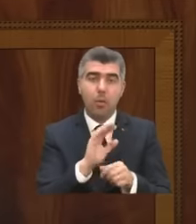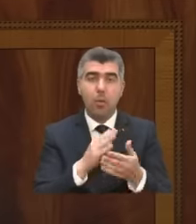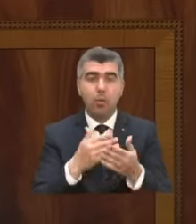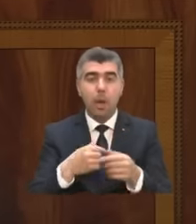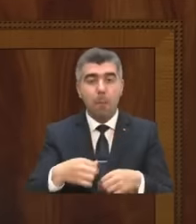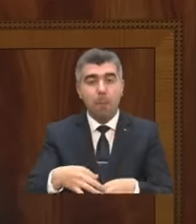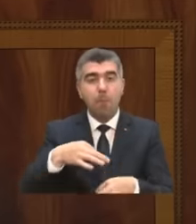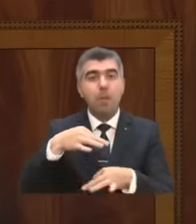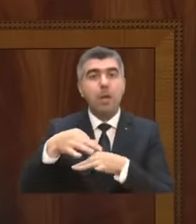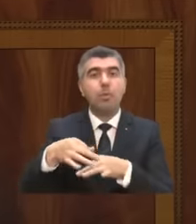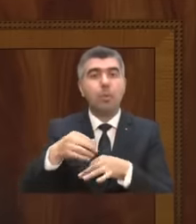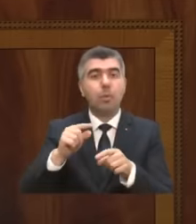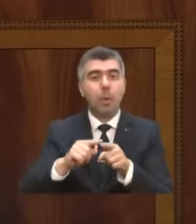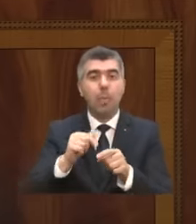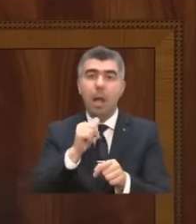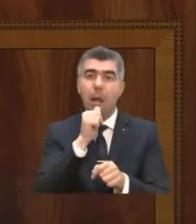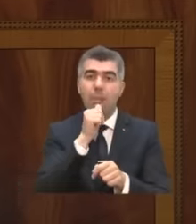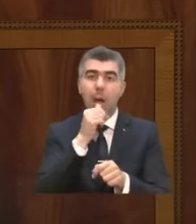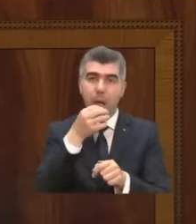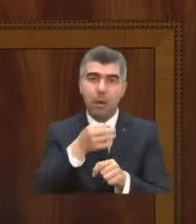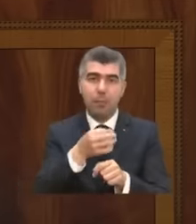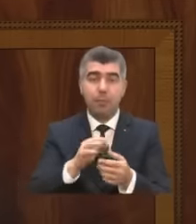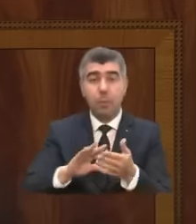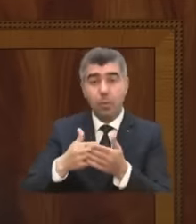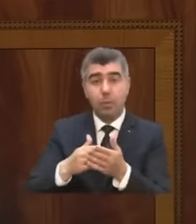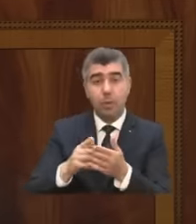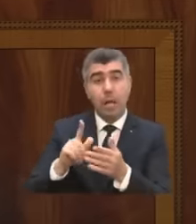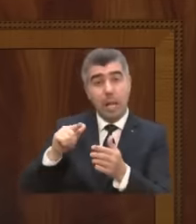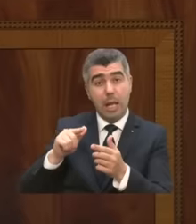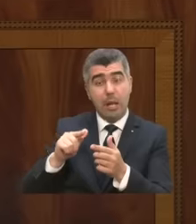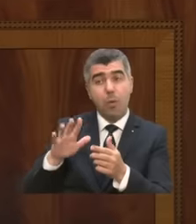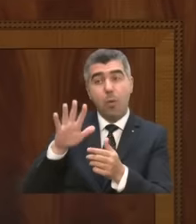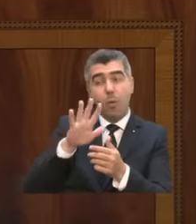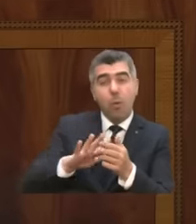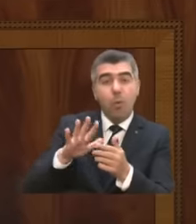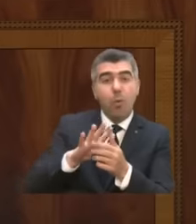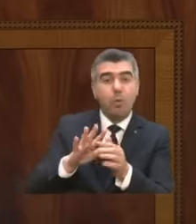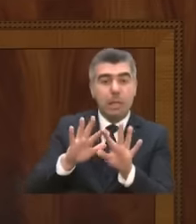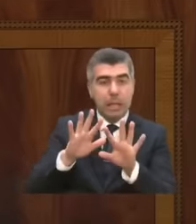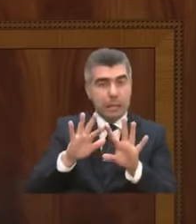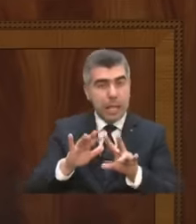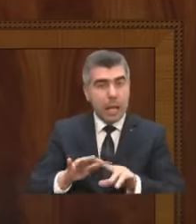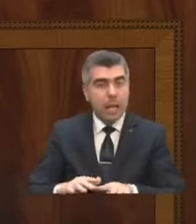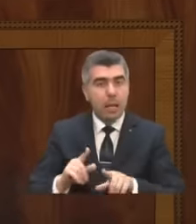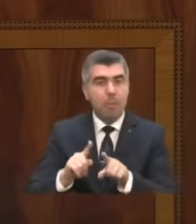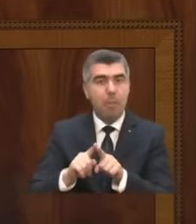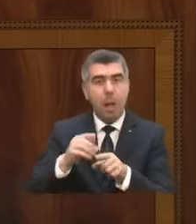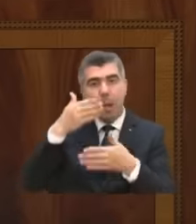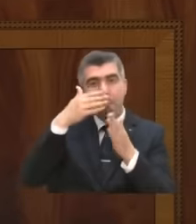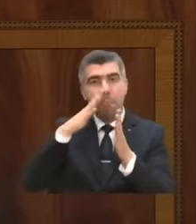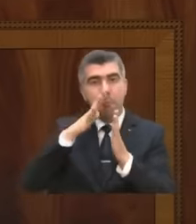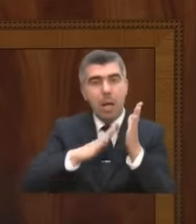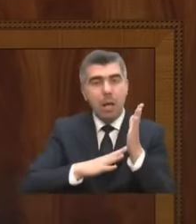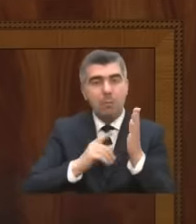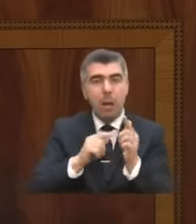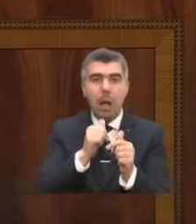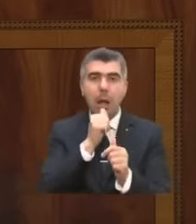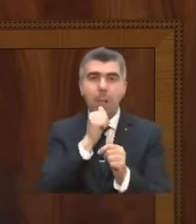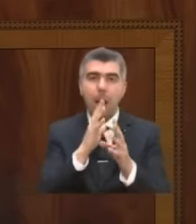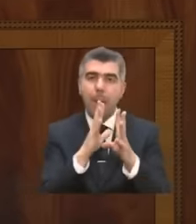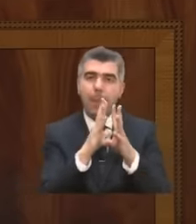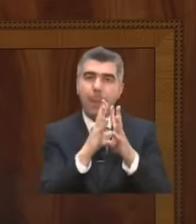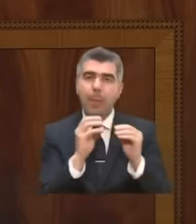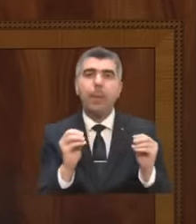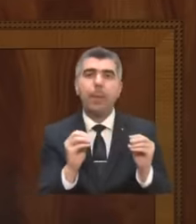المكعبه من الماء في الوقت اللي مجموعه من الدراسات دقات ناقص الخطر كون المغرب من البلدان اللي غادي تعرف واحد الشح المائي كبير في